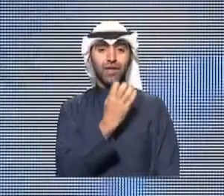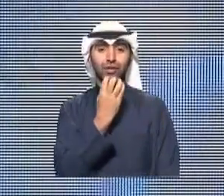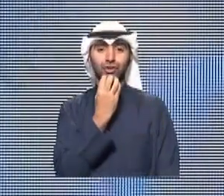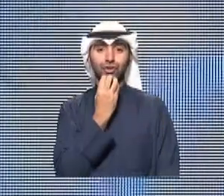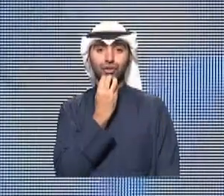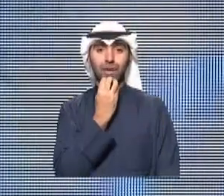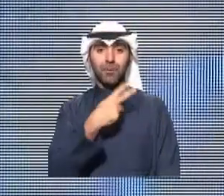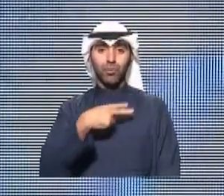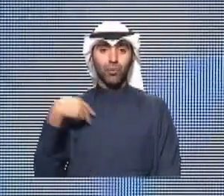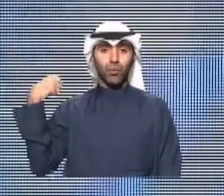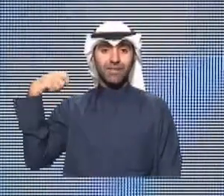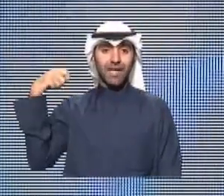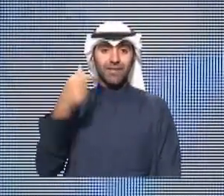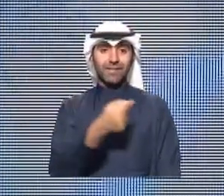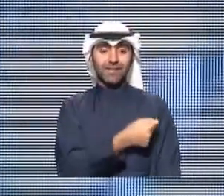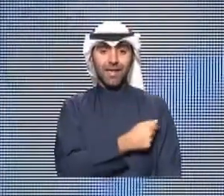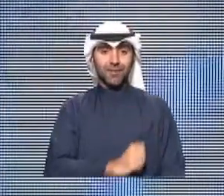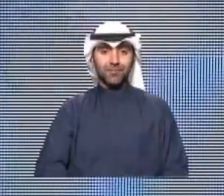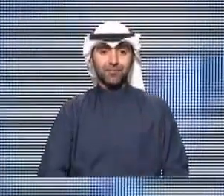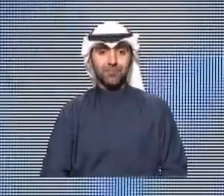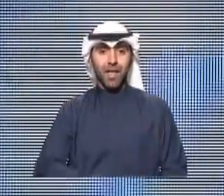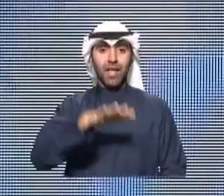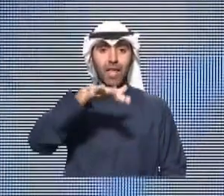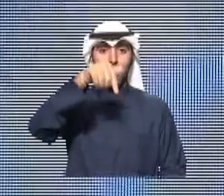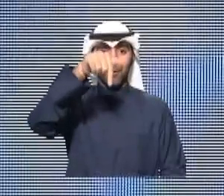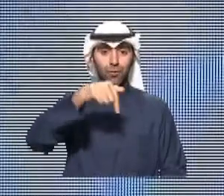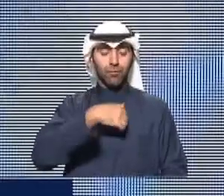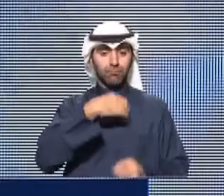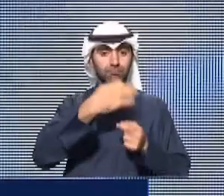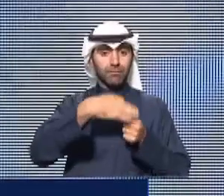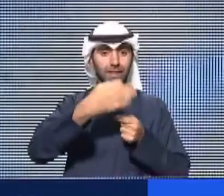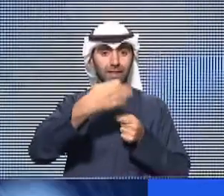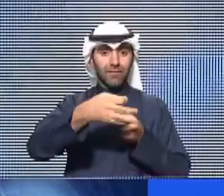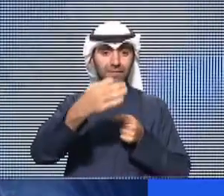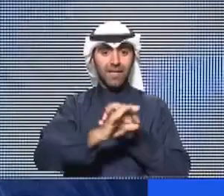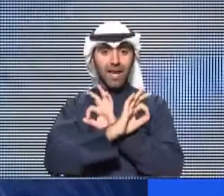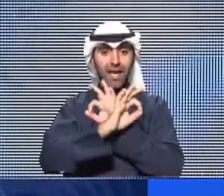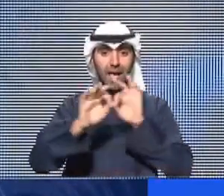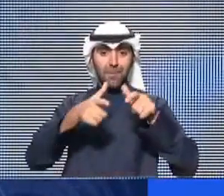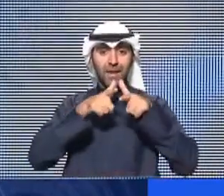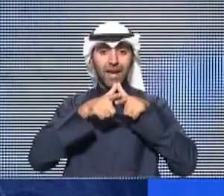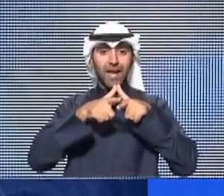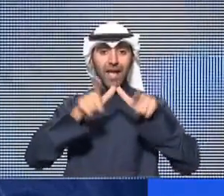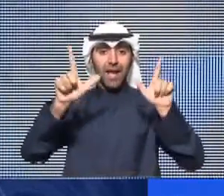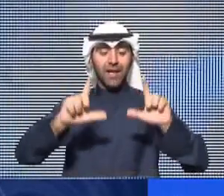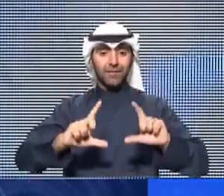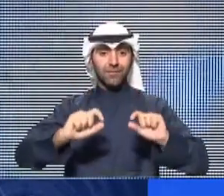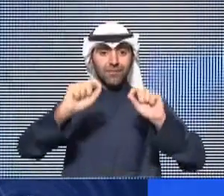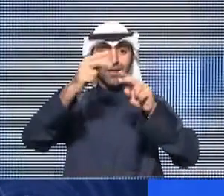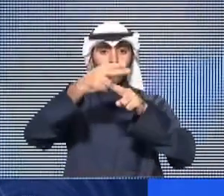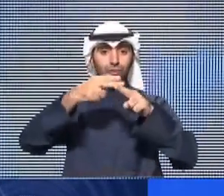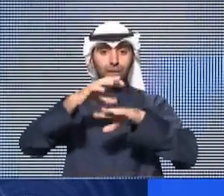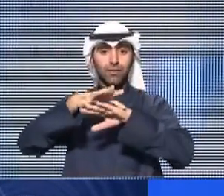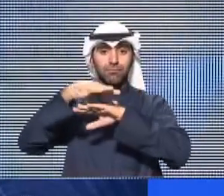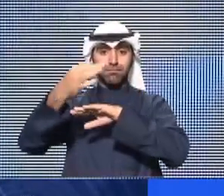حيث نتناقش في هذا المؤتمر ونتباحث حول أبرز المستجدات والمتغيرات